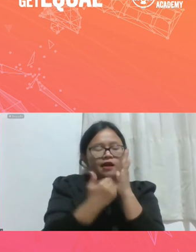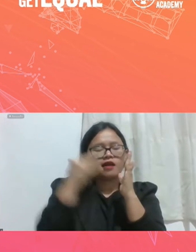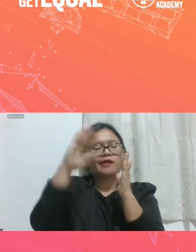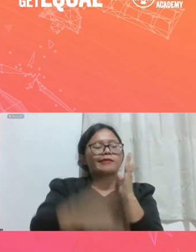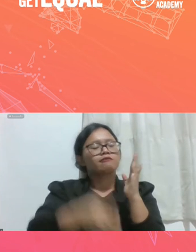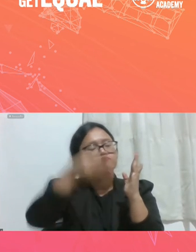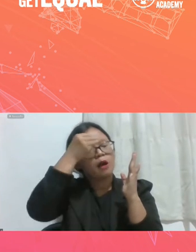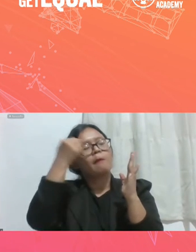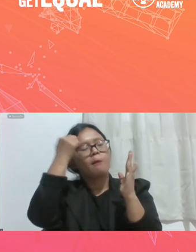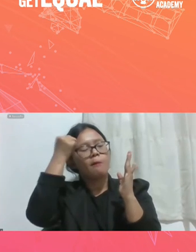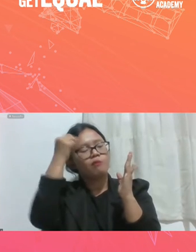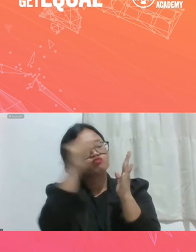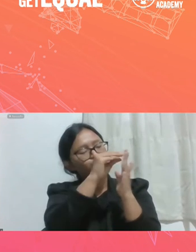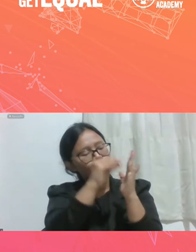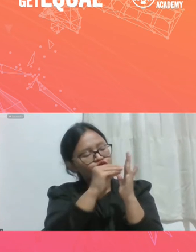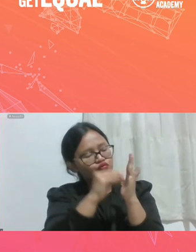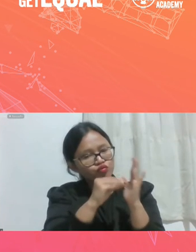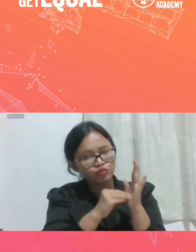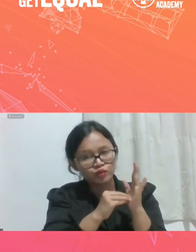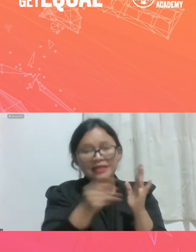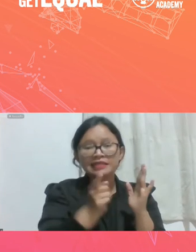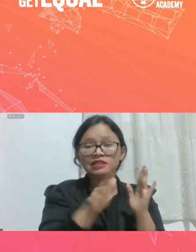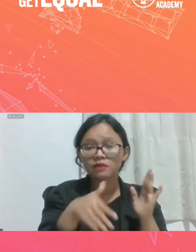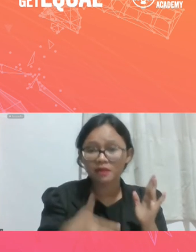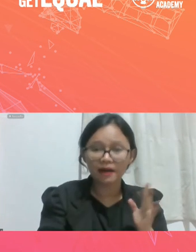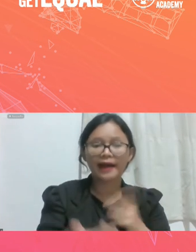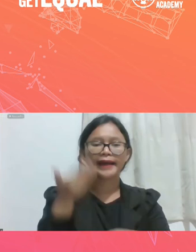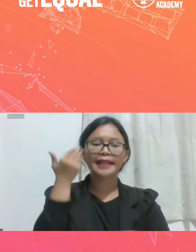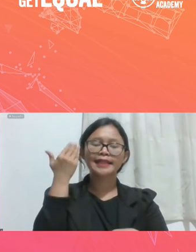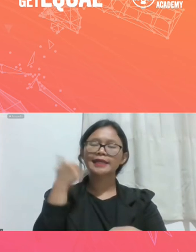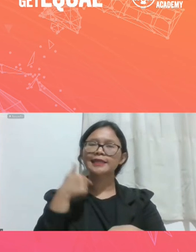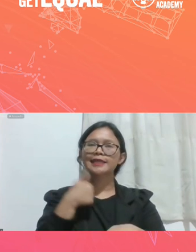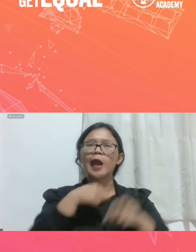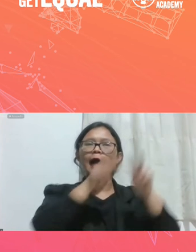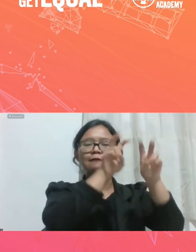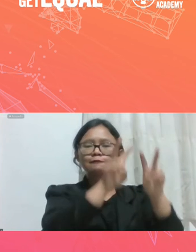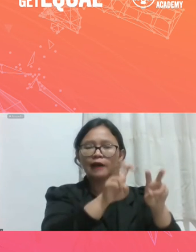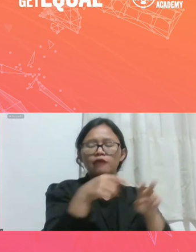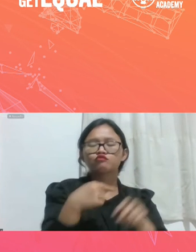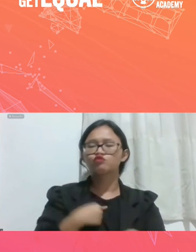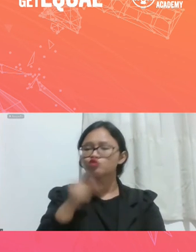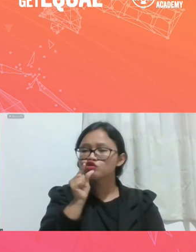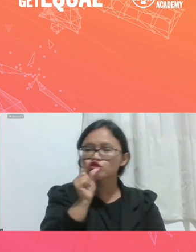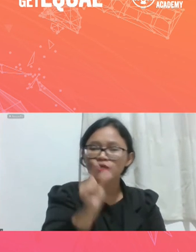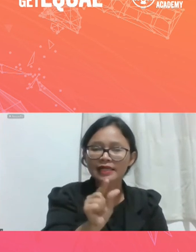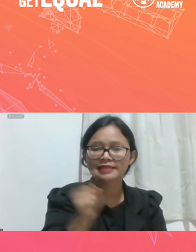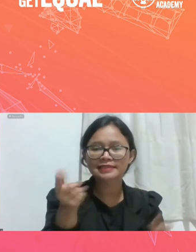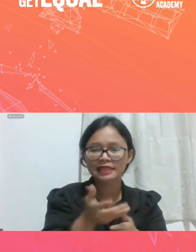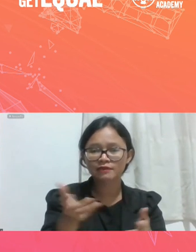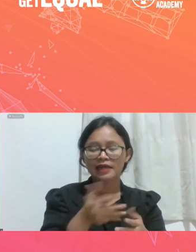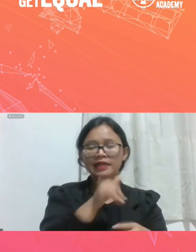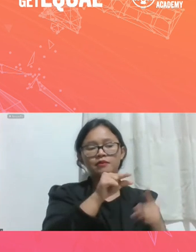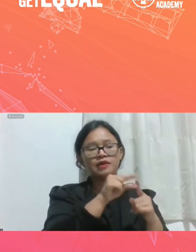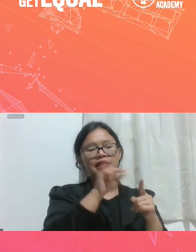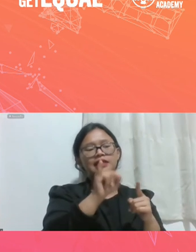depan. Karena salah satu juga, tadi ada salah satu survei, salah satu rekomendasi yang disampaikan oleh PLAN yang